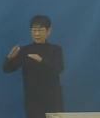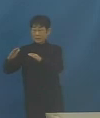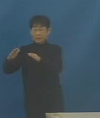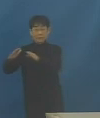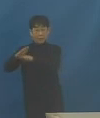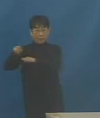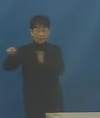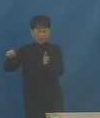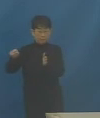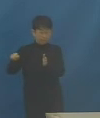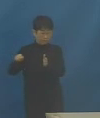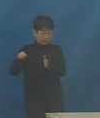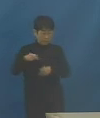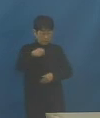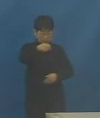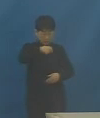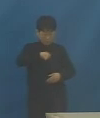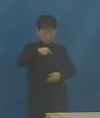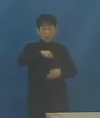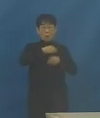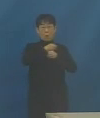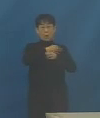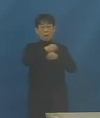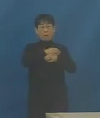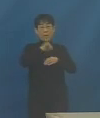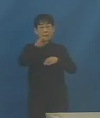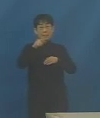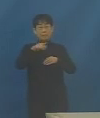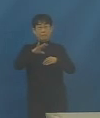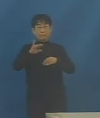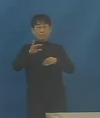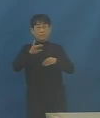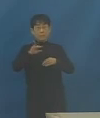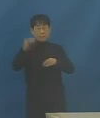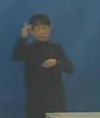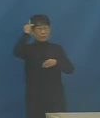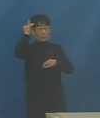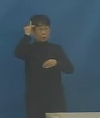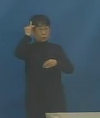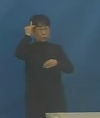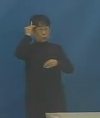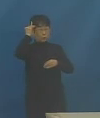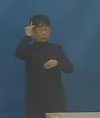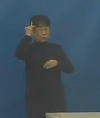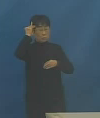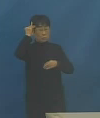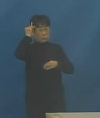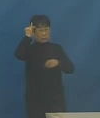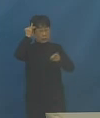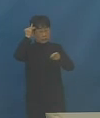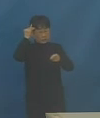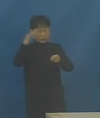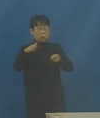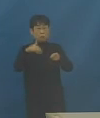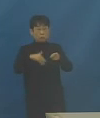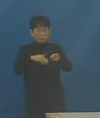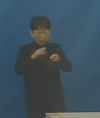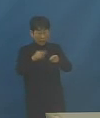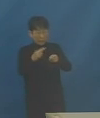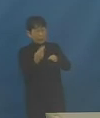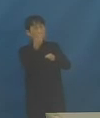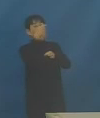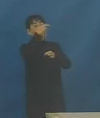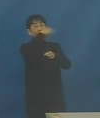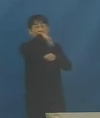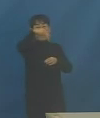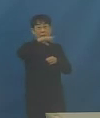岡山の場につないでいく因美線の地図からその山を越えてナギを